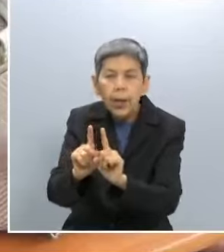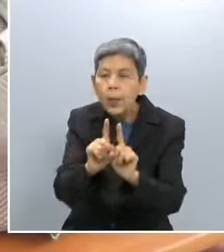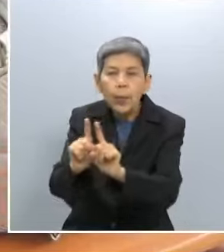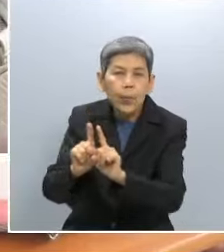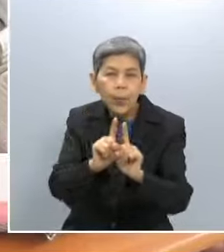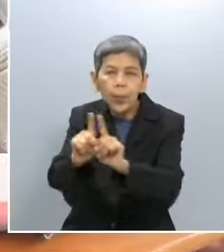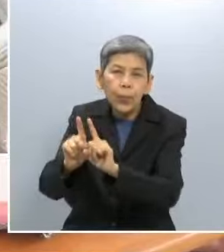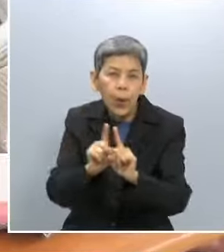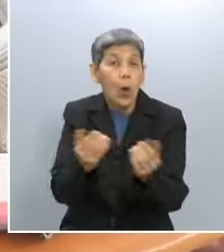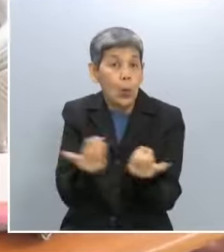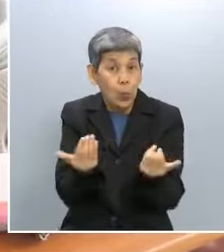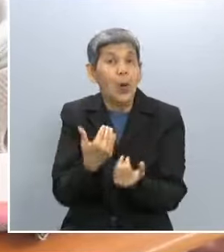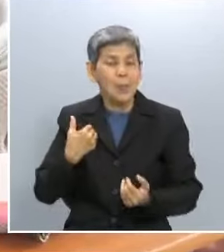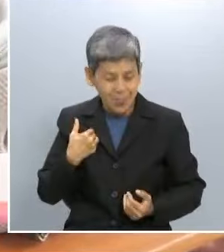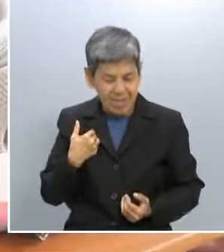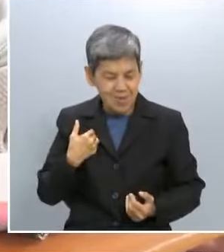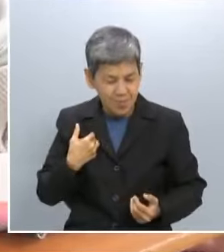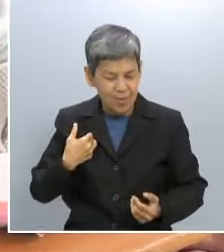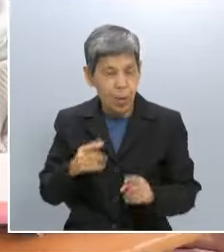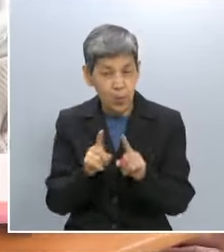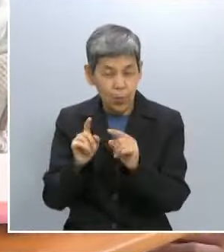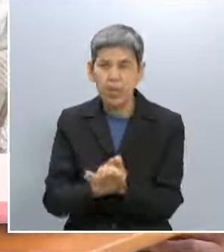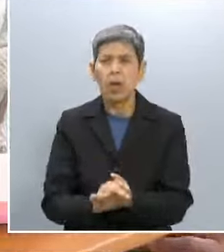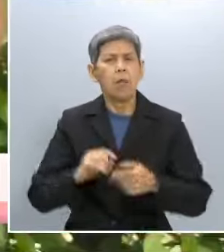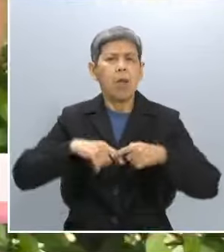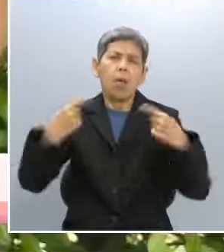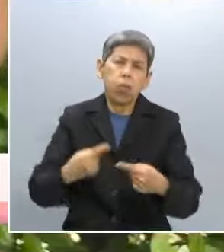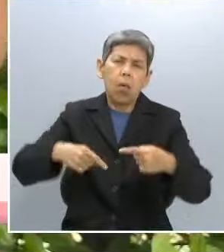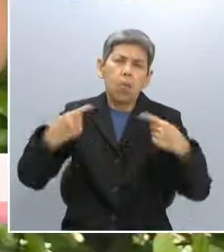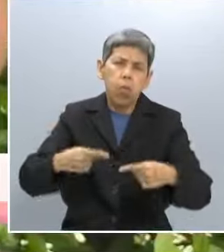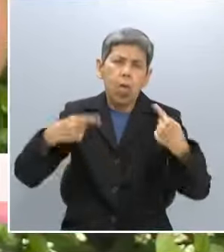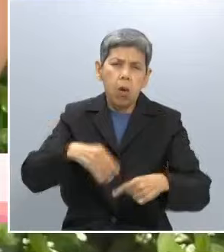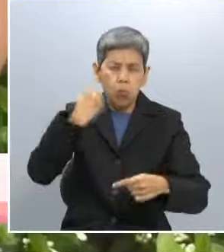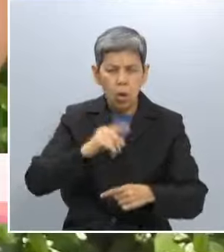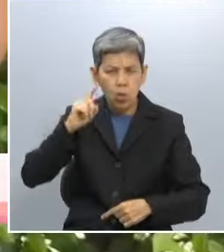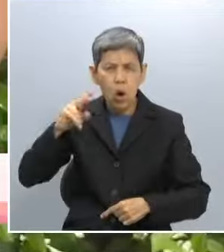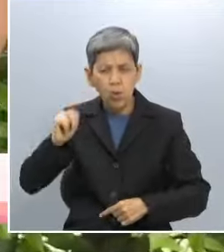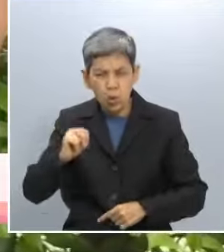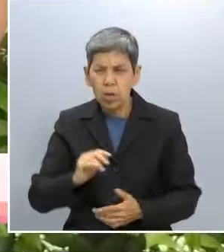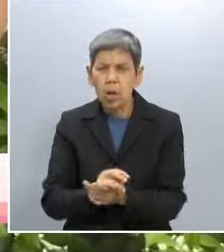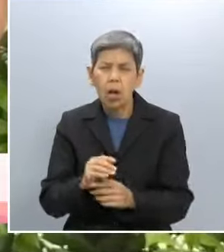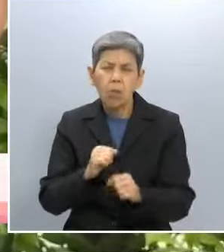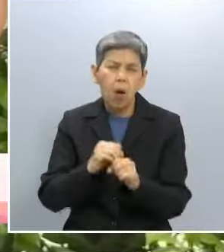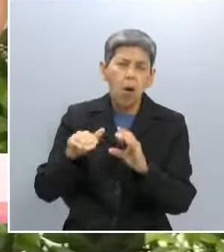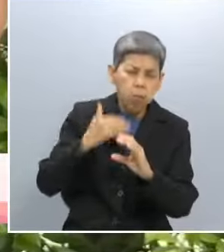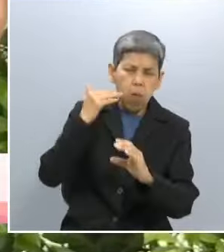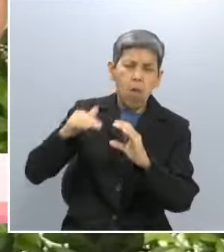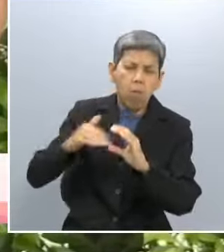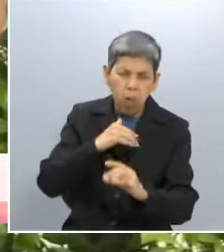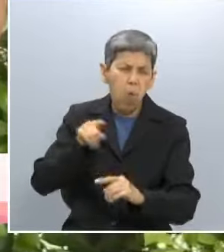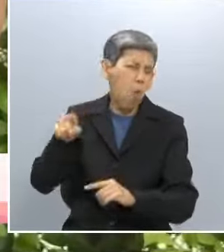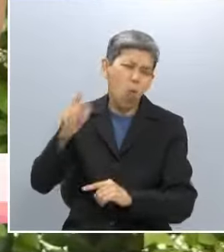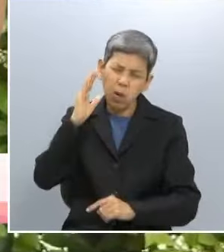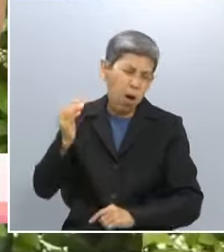กันจนมีลูกด้วยกันคนหนึ่งหลังจากนั้นมีเรื่องทะเลาะกันมาตลอดนุ่นเองจะคอยทักมาบอกเสมอว่าถูกทำร้ายร่างก